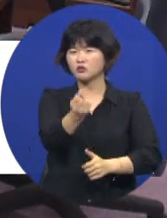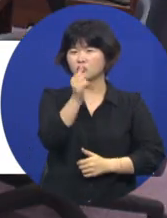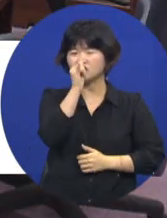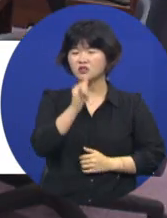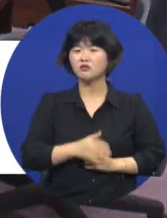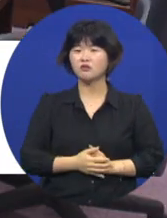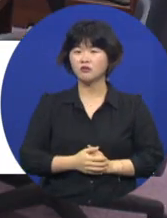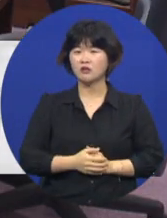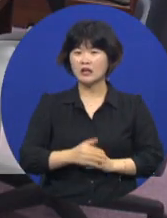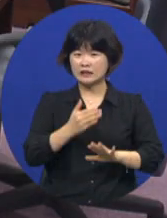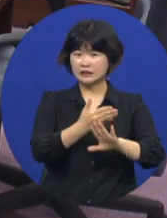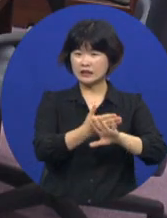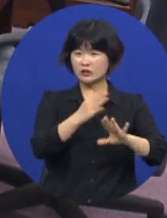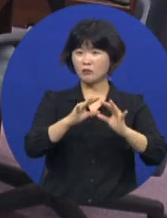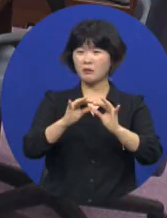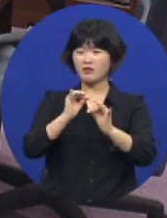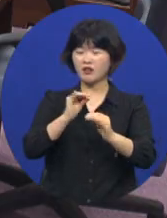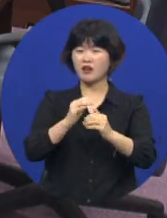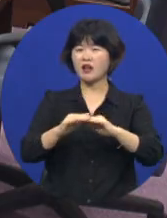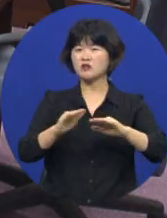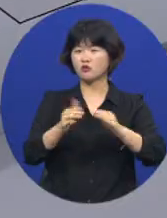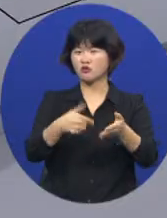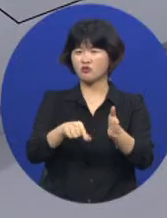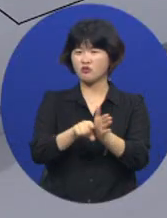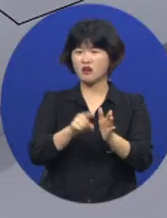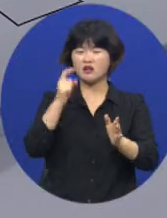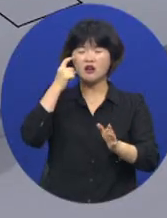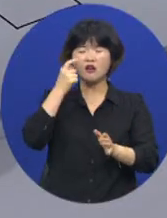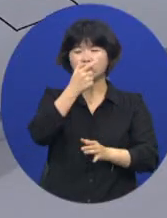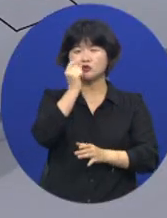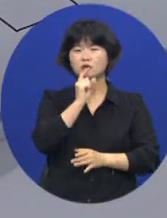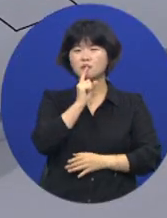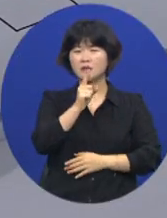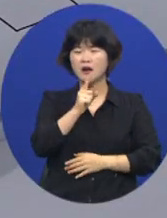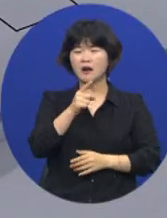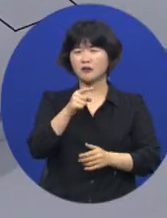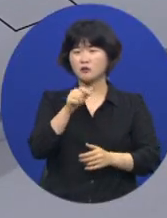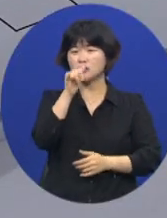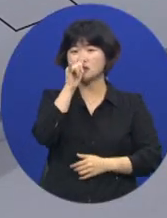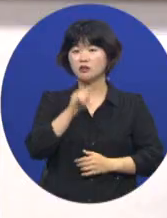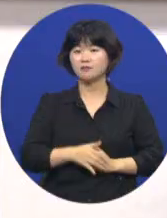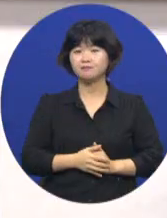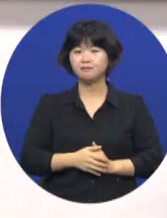않습니까? 찬반 갈등을 해소하기 위한 의견 수렴이 부족하다는 지적도